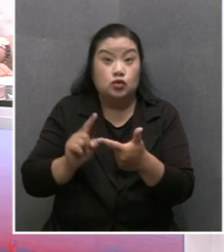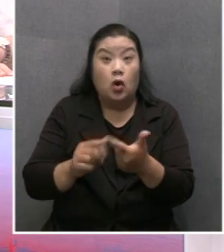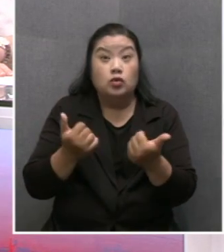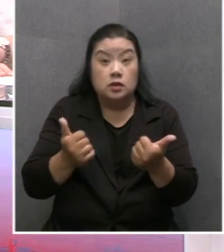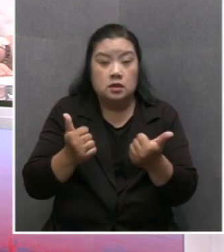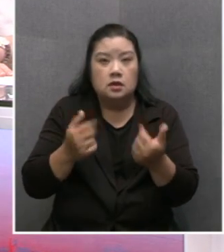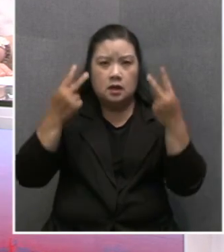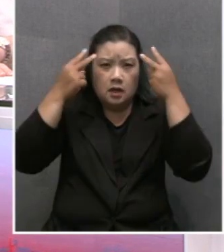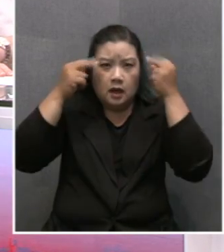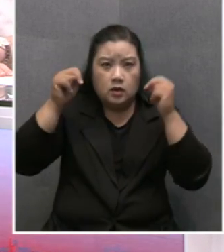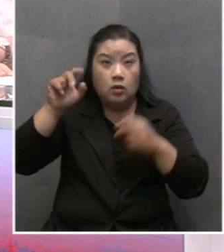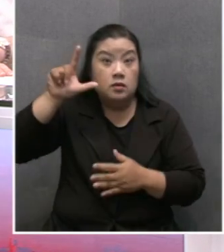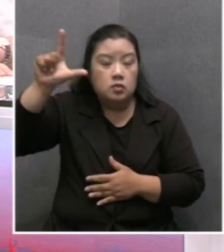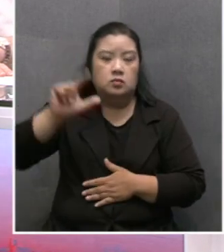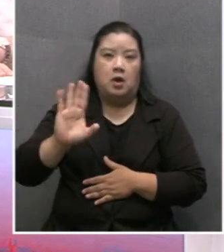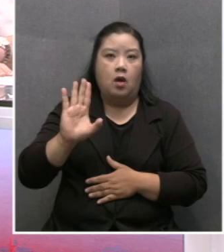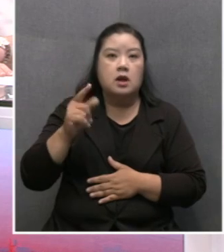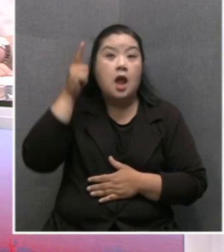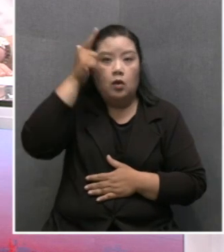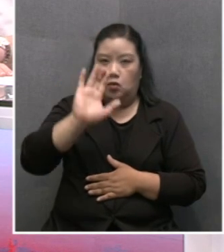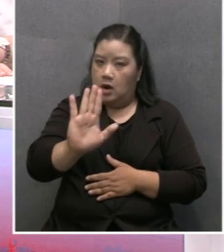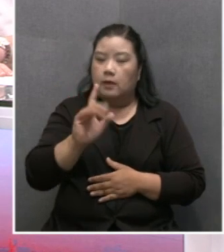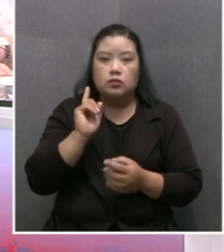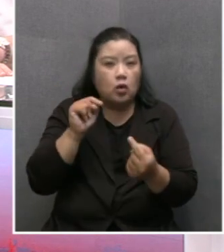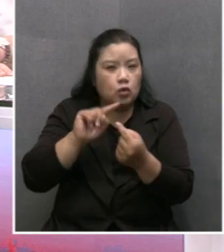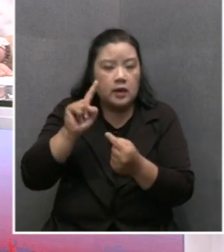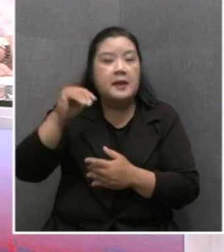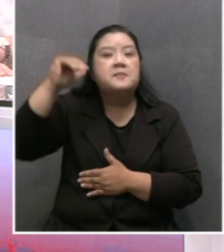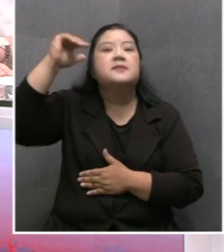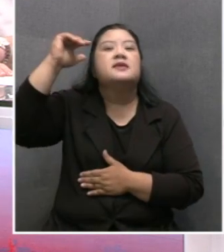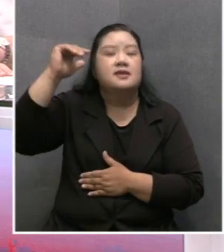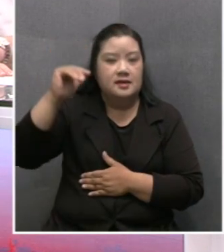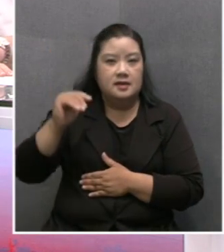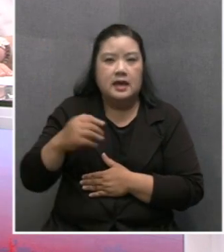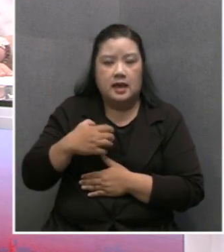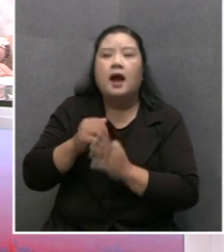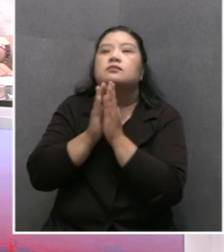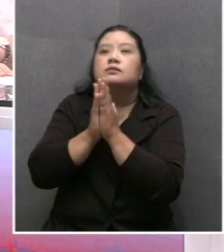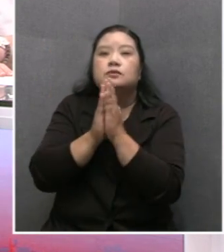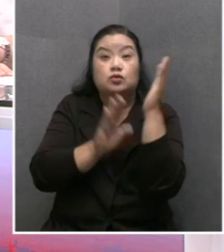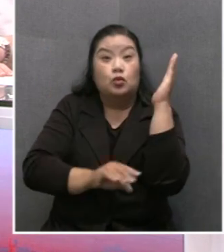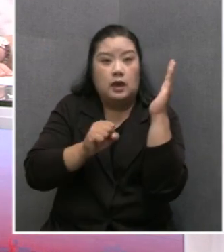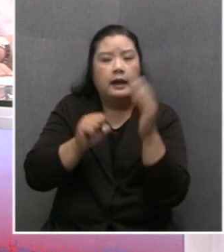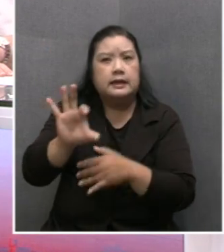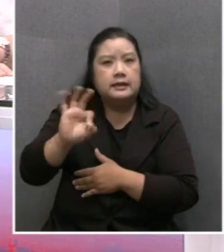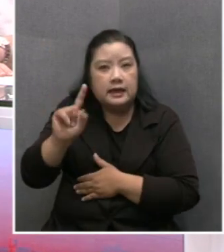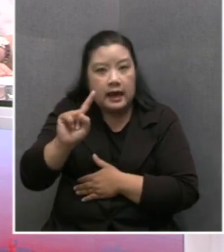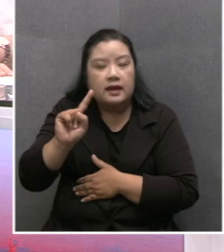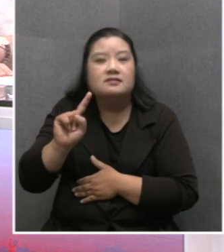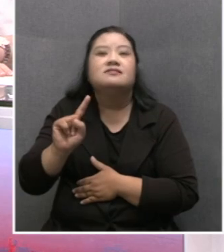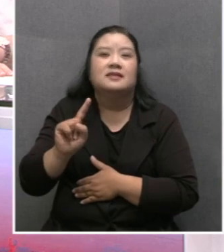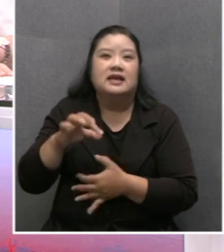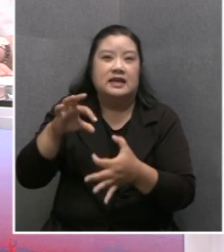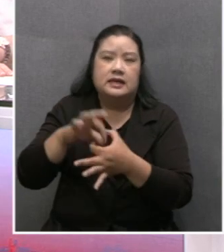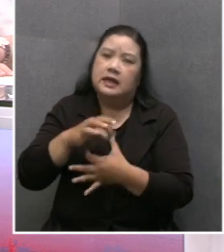าอะไรนะ พี่ตู่แล้วก็อ้อนๆชาวสงขลาให้มาเลือกพรรครวมไทยสร้างชาตินะครับทั้งเขตนะครับ